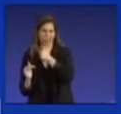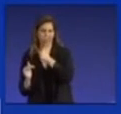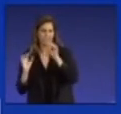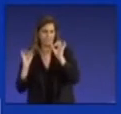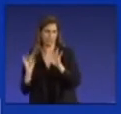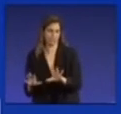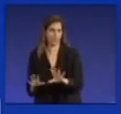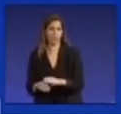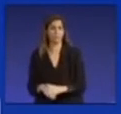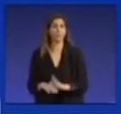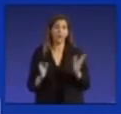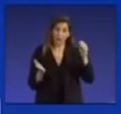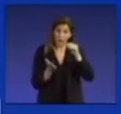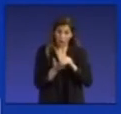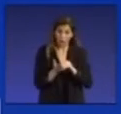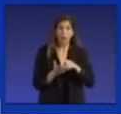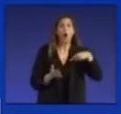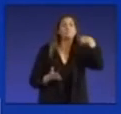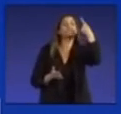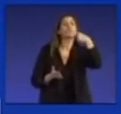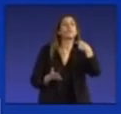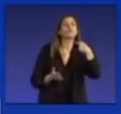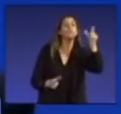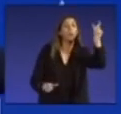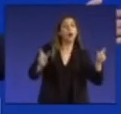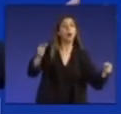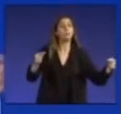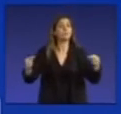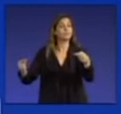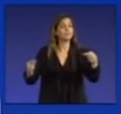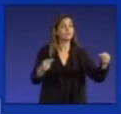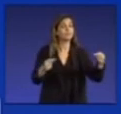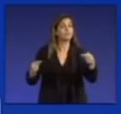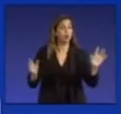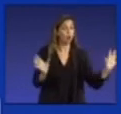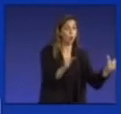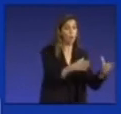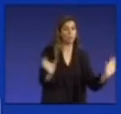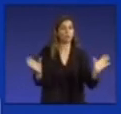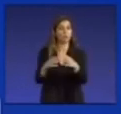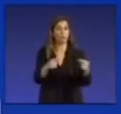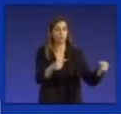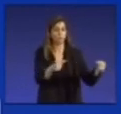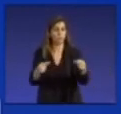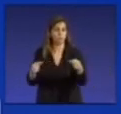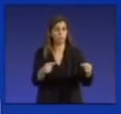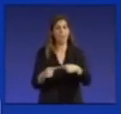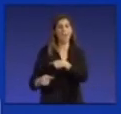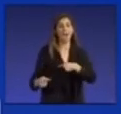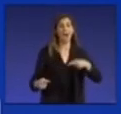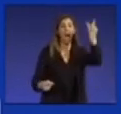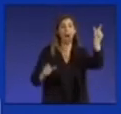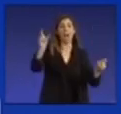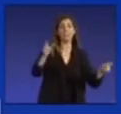Ένωση στηρίζεται στον σεβασμό των εθνικών συμφερόντων. Είναι όλοι οι Ευρωπαϊστές, οι περισσότεροι τουλάχιστον, θέλουν περισσότερη Ευρώπη,